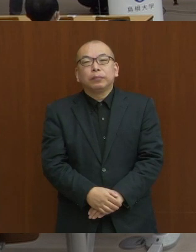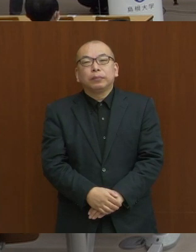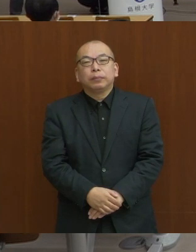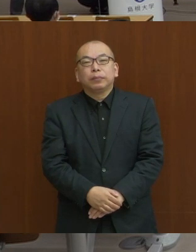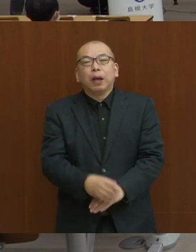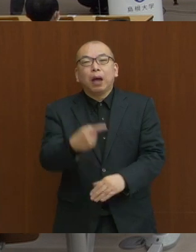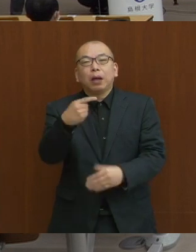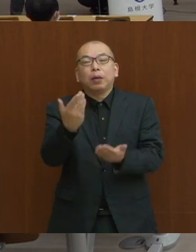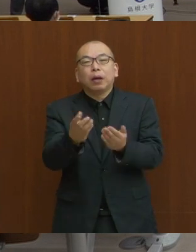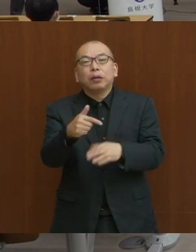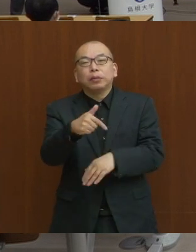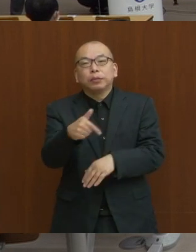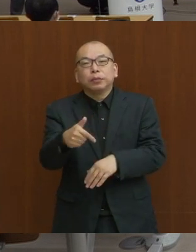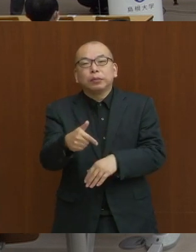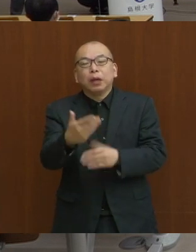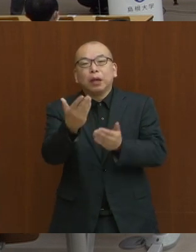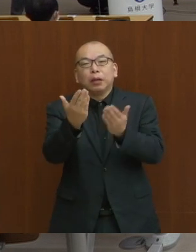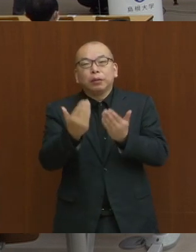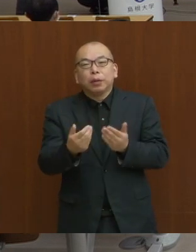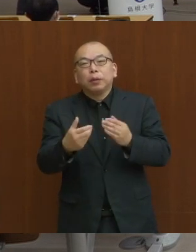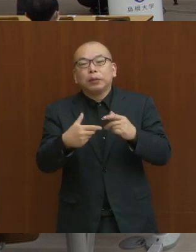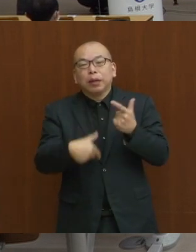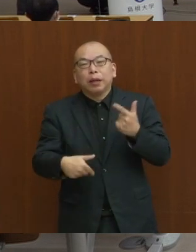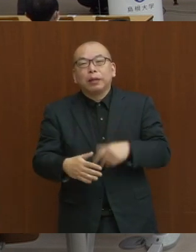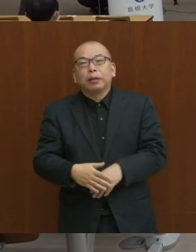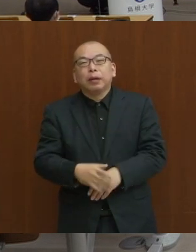教育学部卒業生